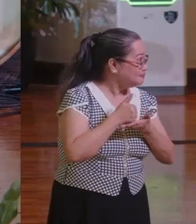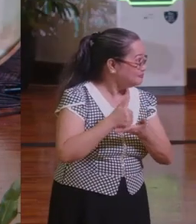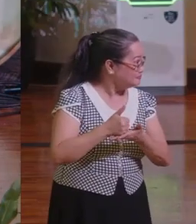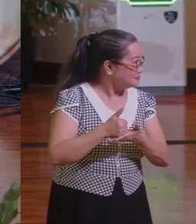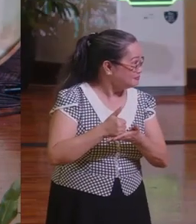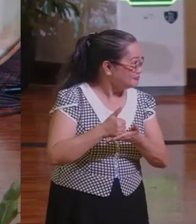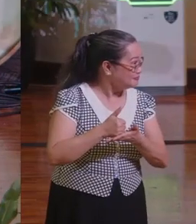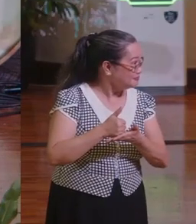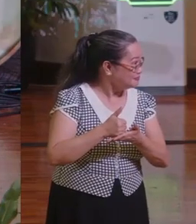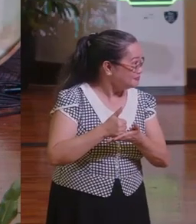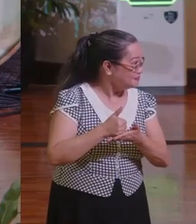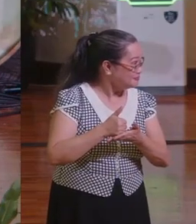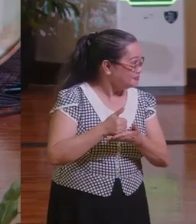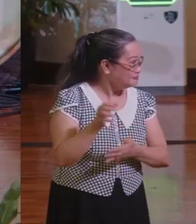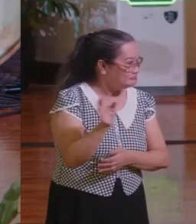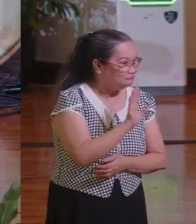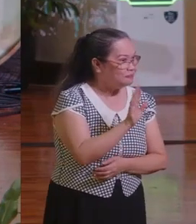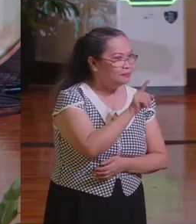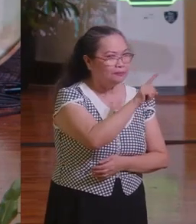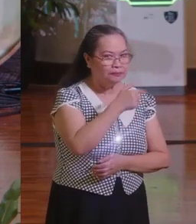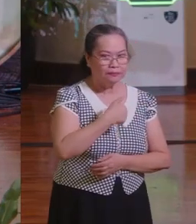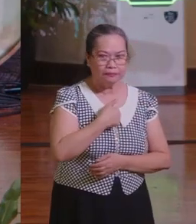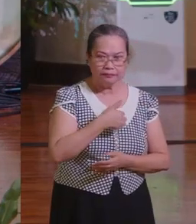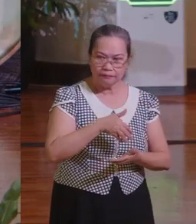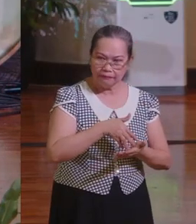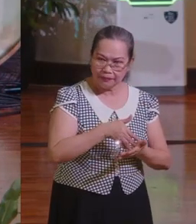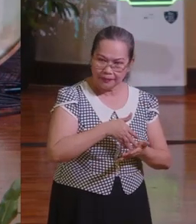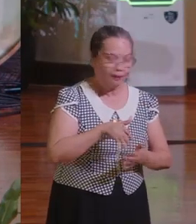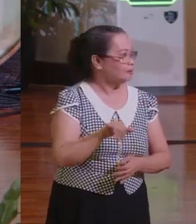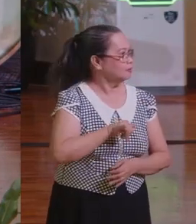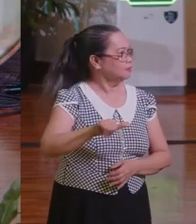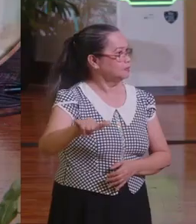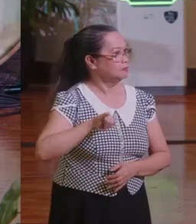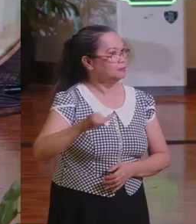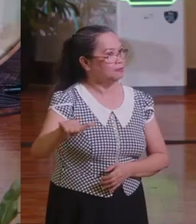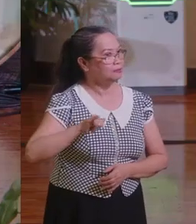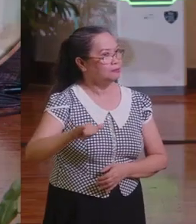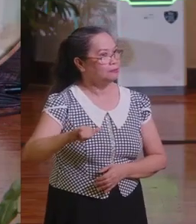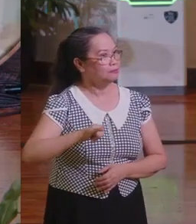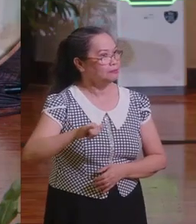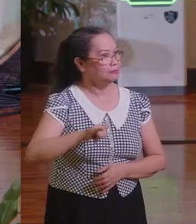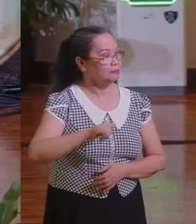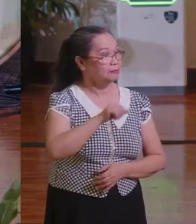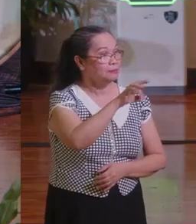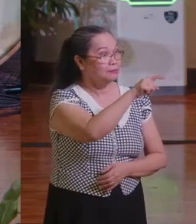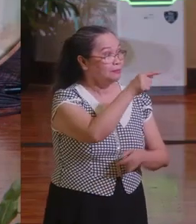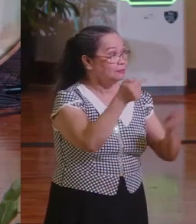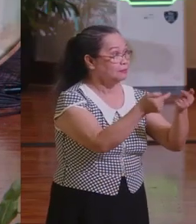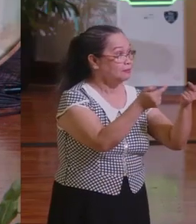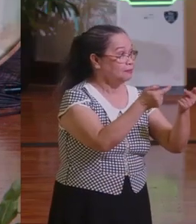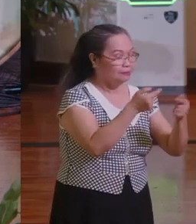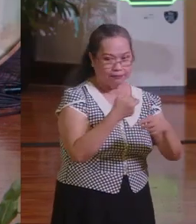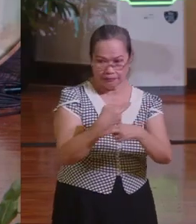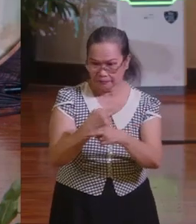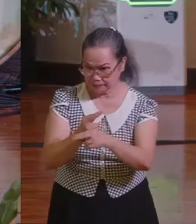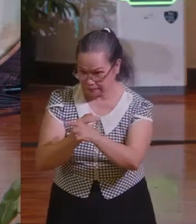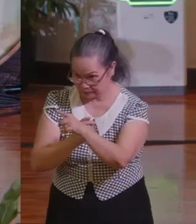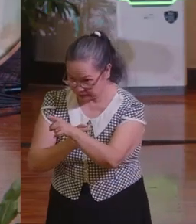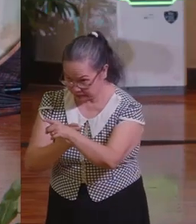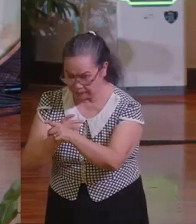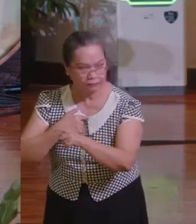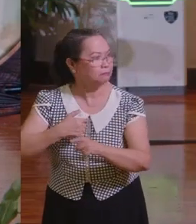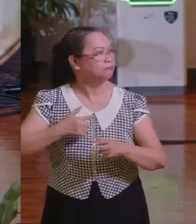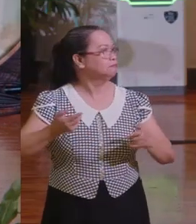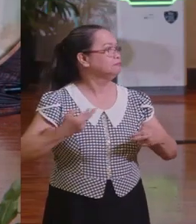kapwa, tandaan natin, maaari tayong manghina din katulad nila. Na kung meron tayong kasalanang itinutuwid, isipin